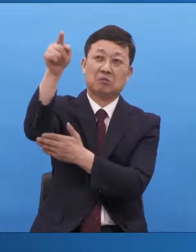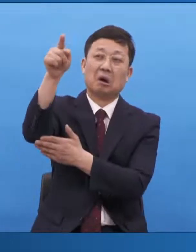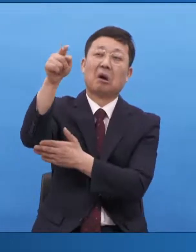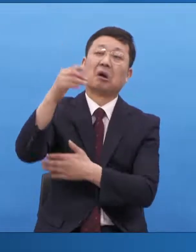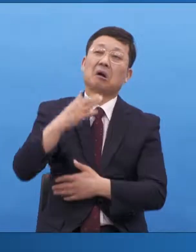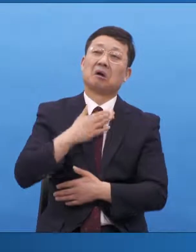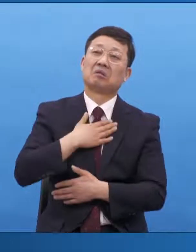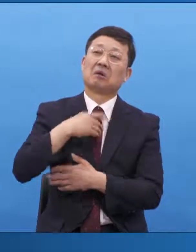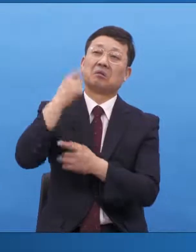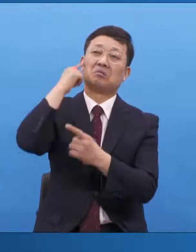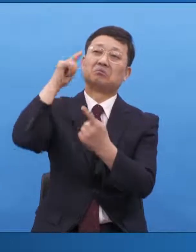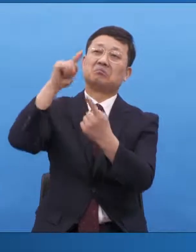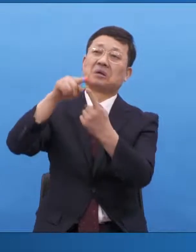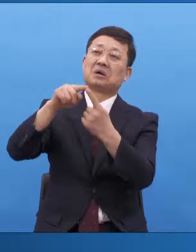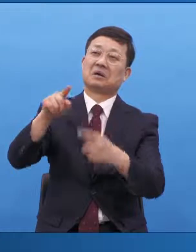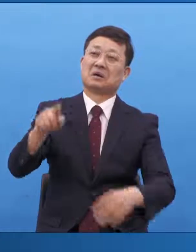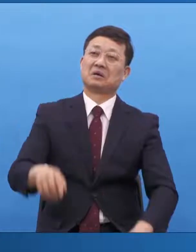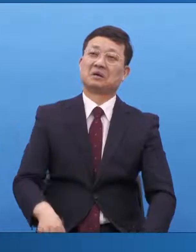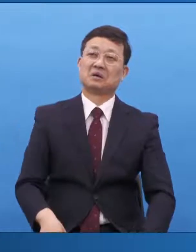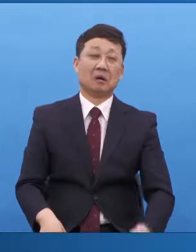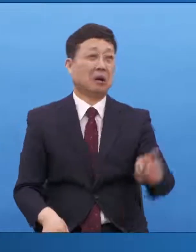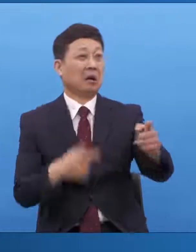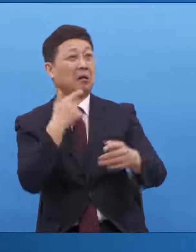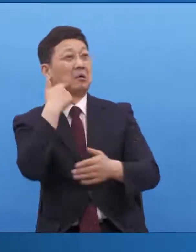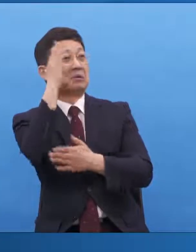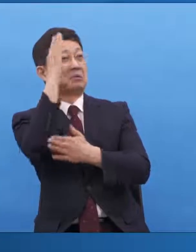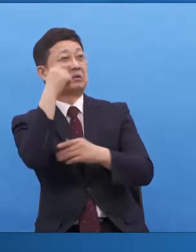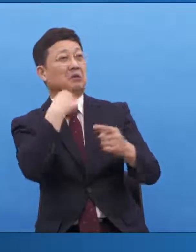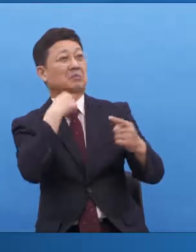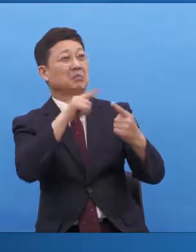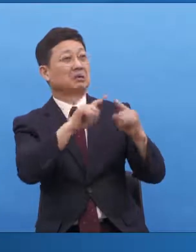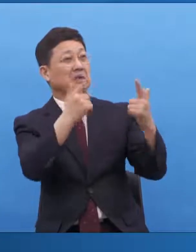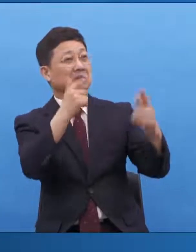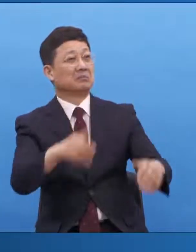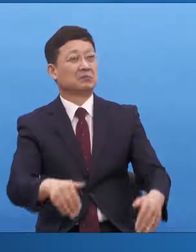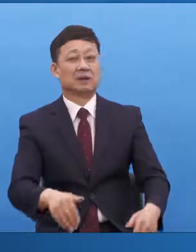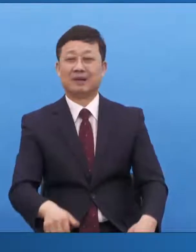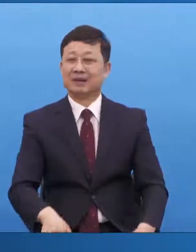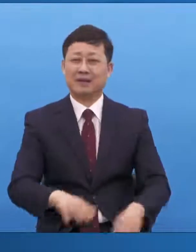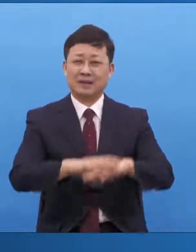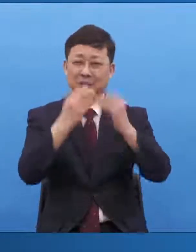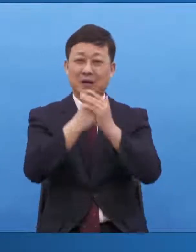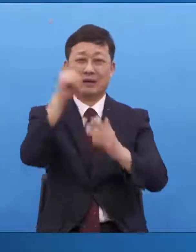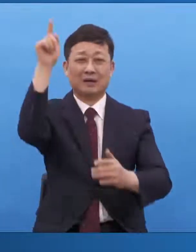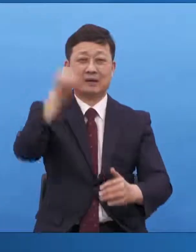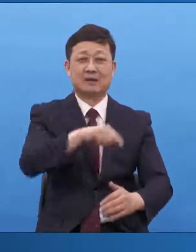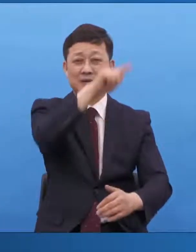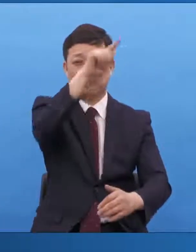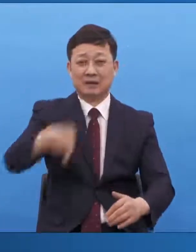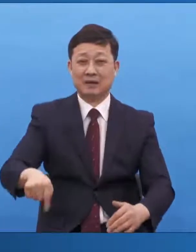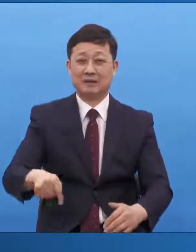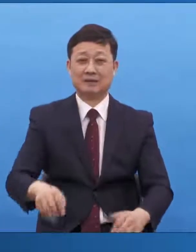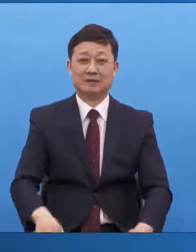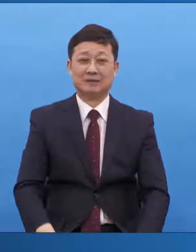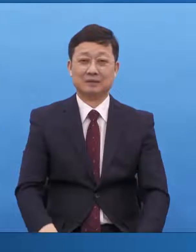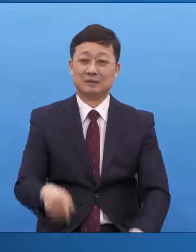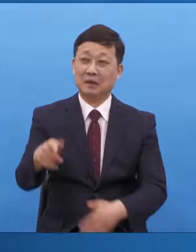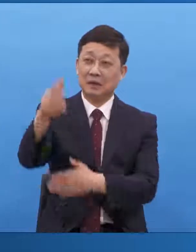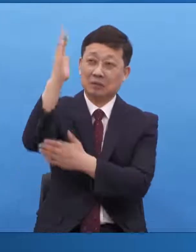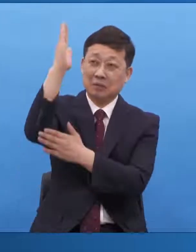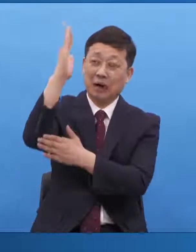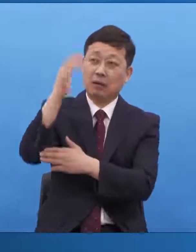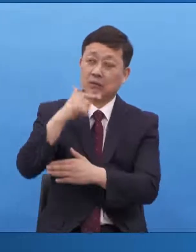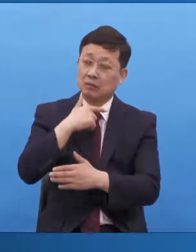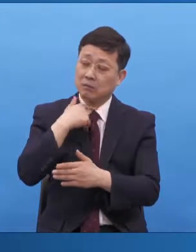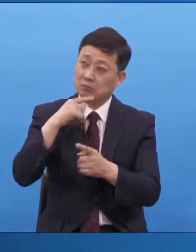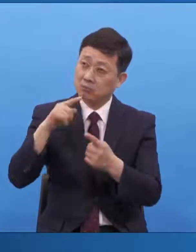하나님하고 맞아야 돼요. Oh, that sermon matches with me? No, you need to match with God. 정확하게 말하면 내하고 맞는 게 하나도 없어야 돼요. Actually speaking, nothing should match with